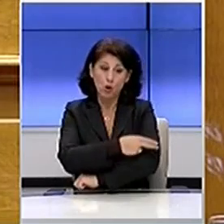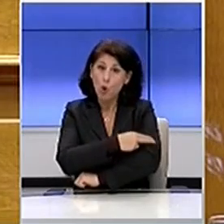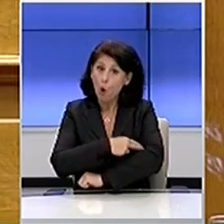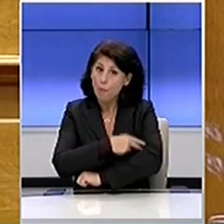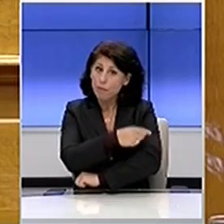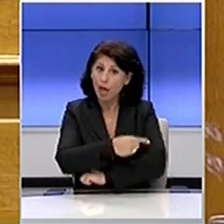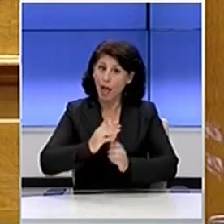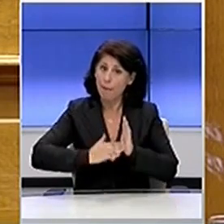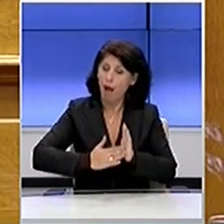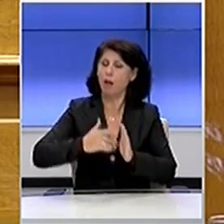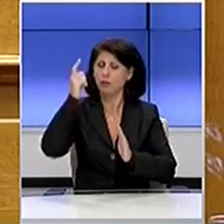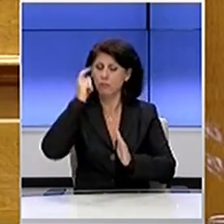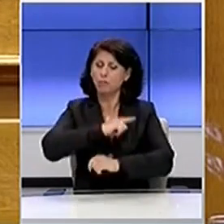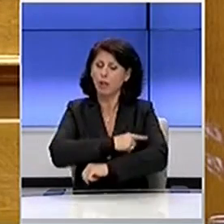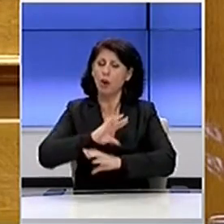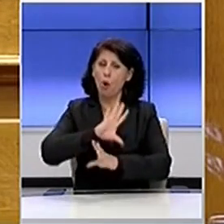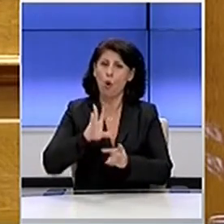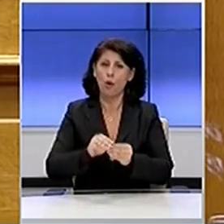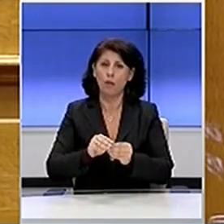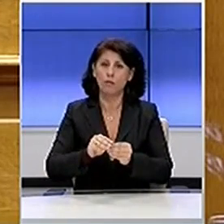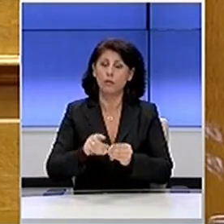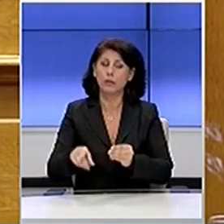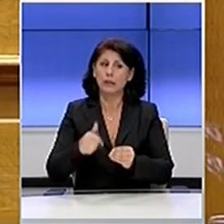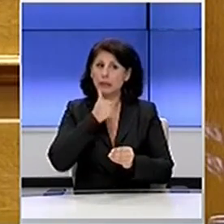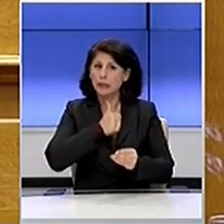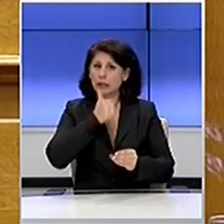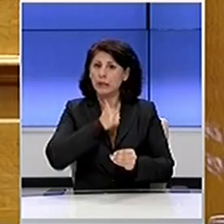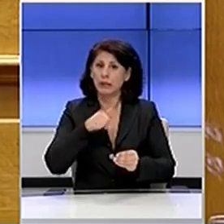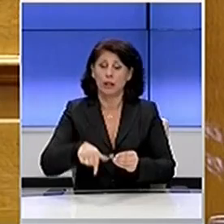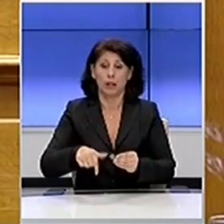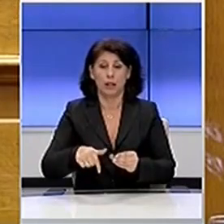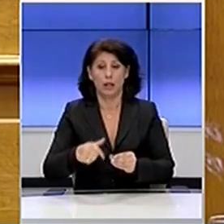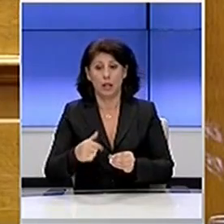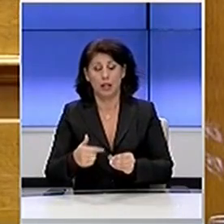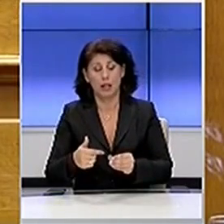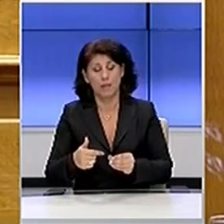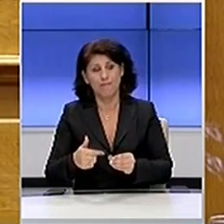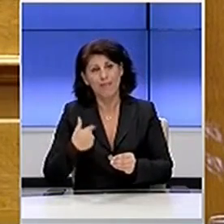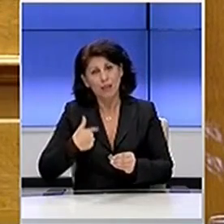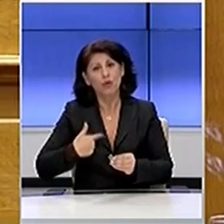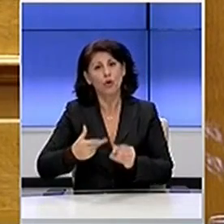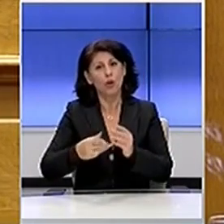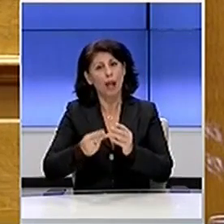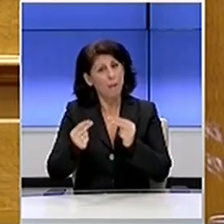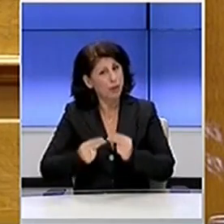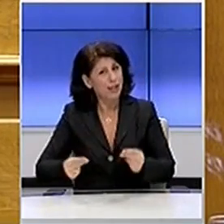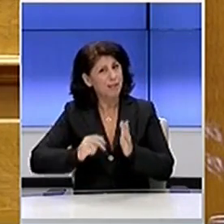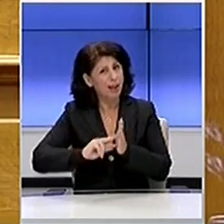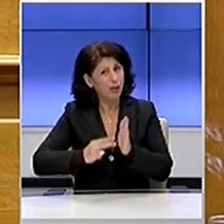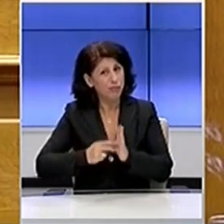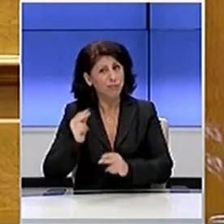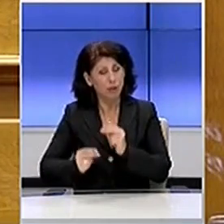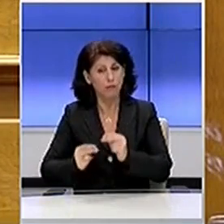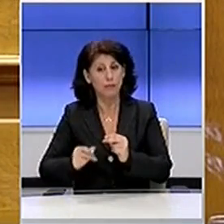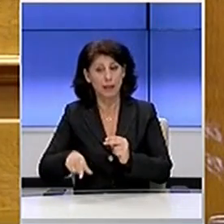συνέπειες αυτής της δεύτερης οριζόντιας παρέμβασης στη λειτουργία της οικονομίας. Γι' αυτό όμως βγήκαμε μπροστά και